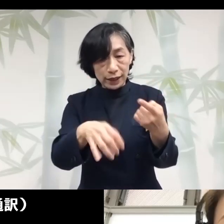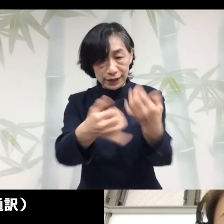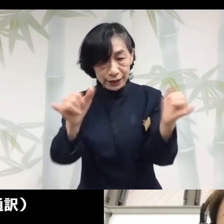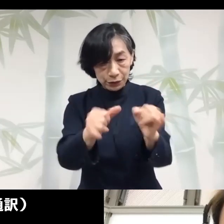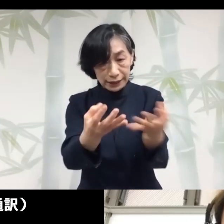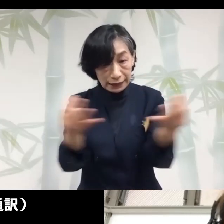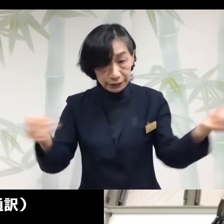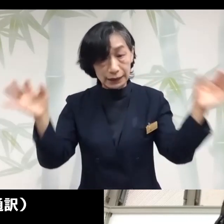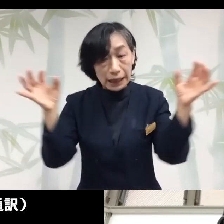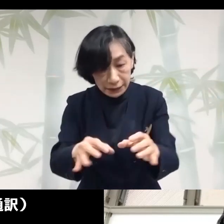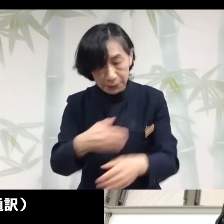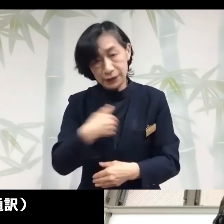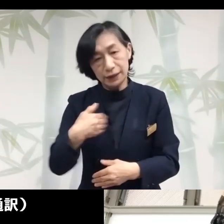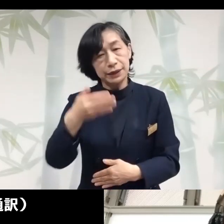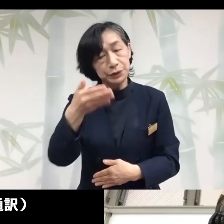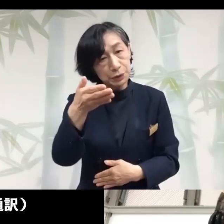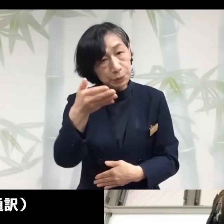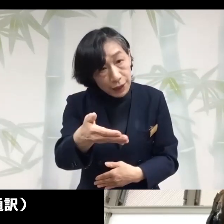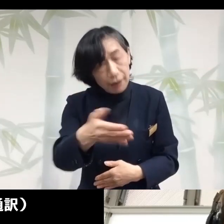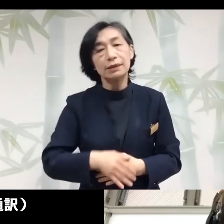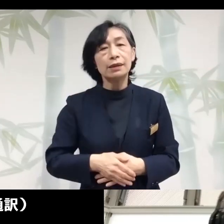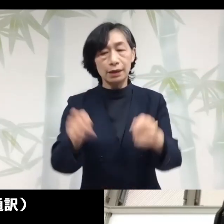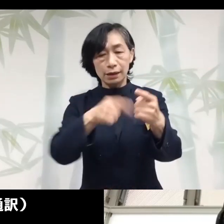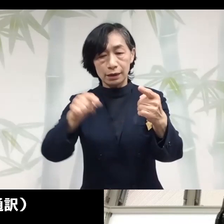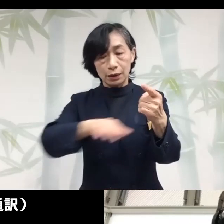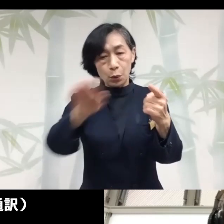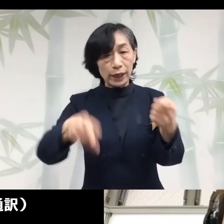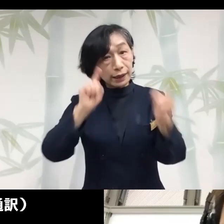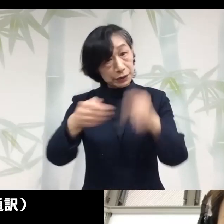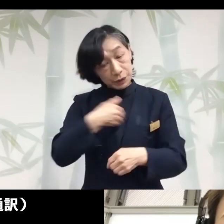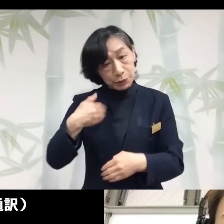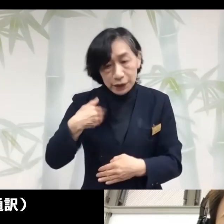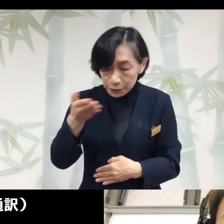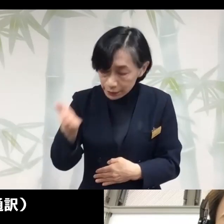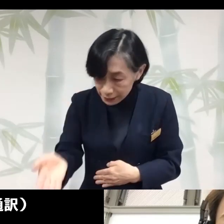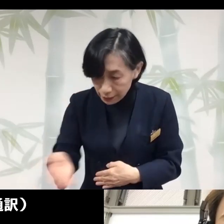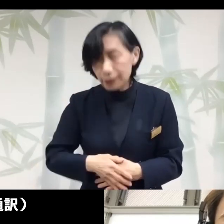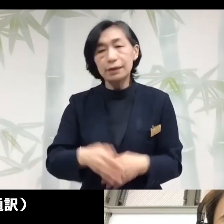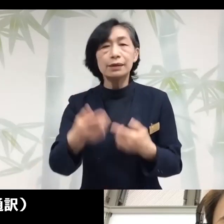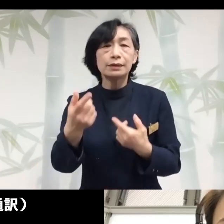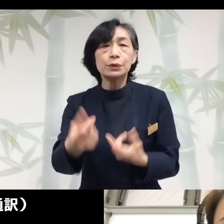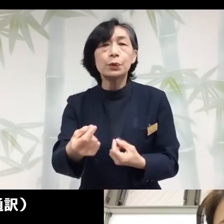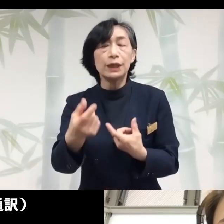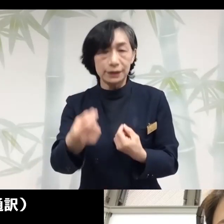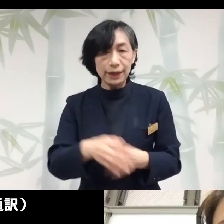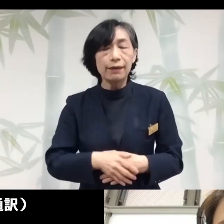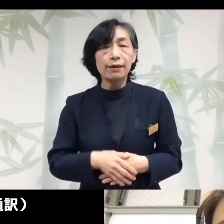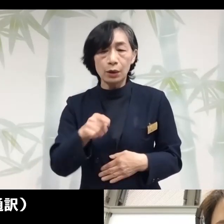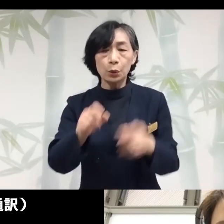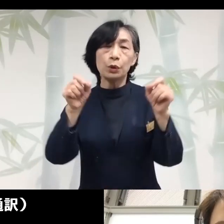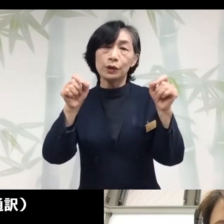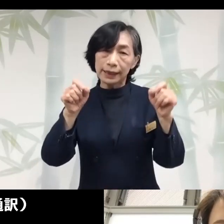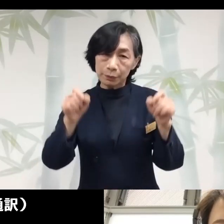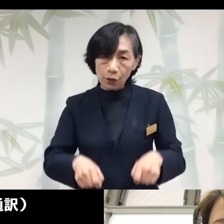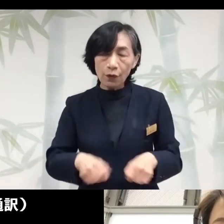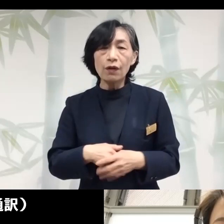です。市長いかがですか？公園で遊んでもいいんでしょうか？ そうですね、これも相当です